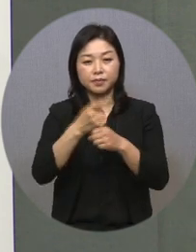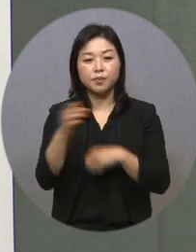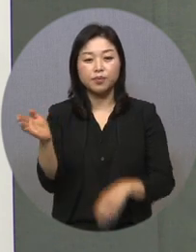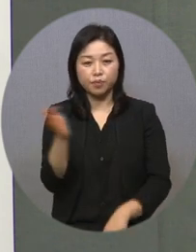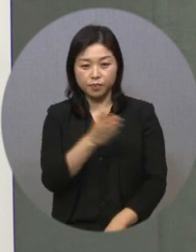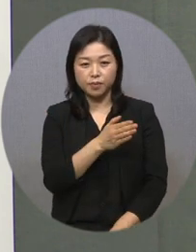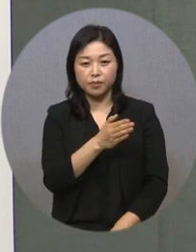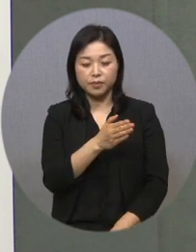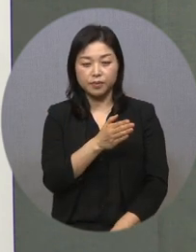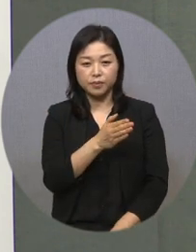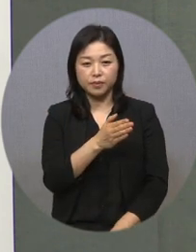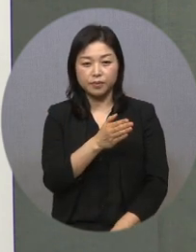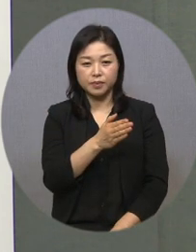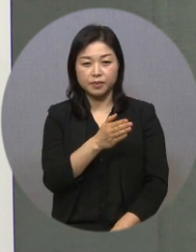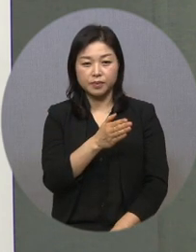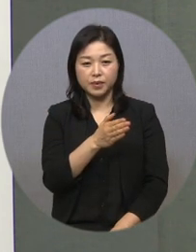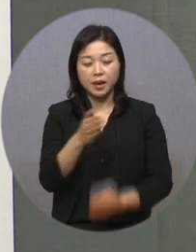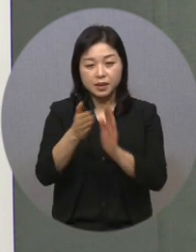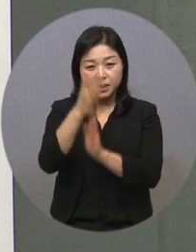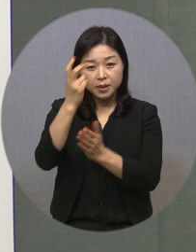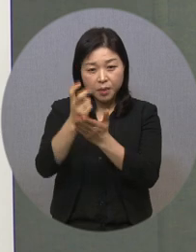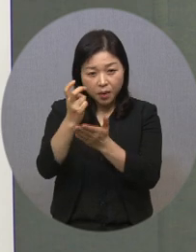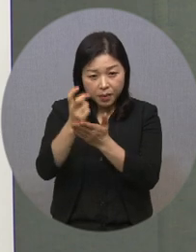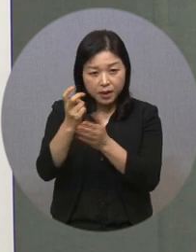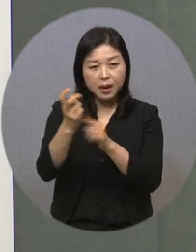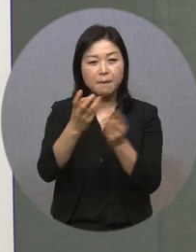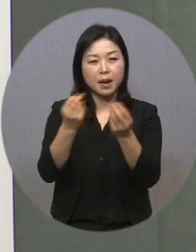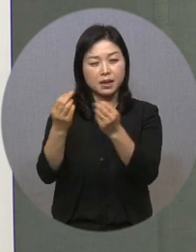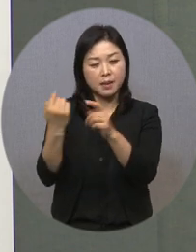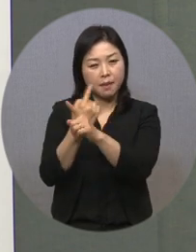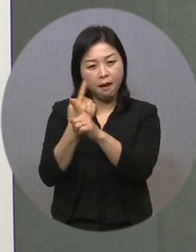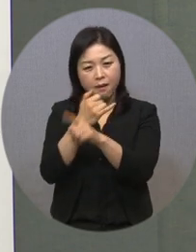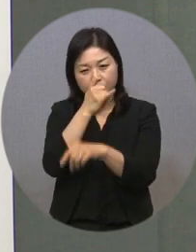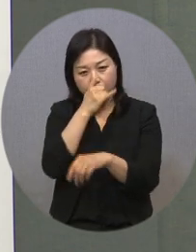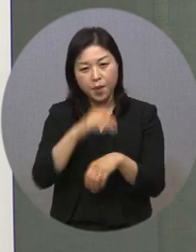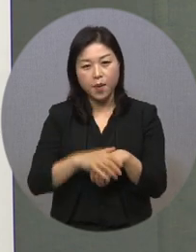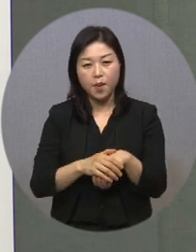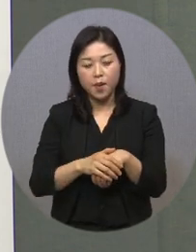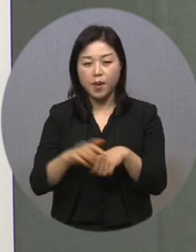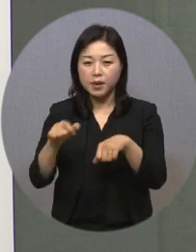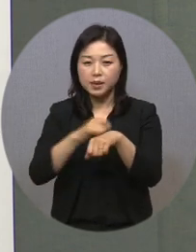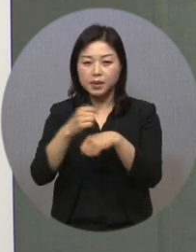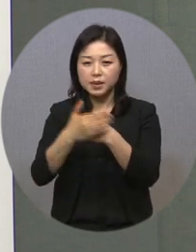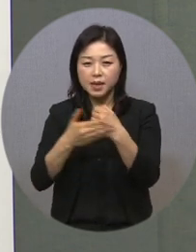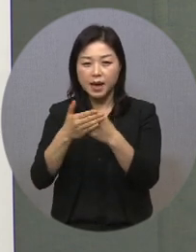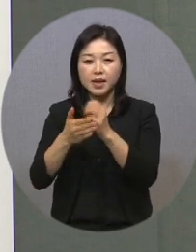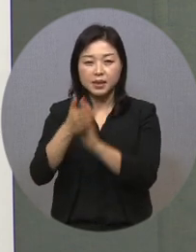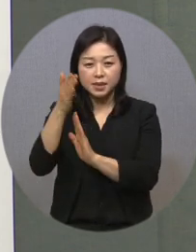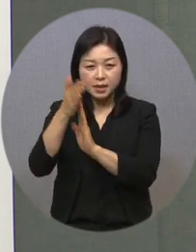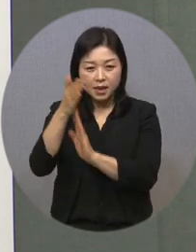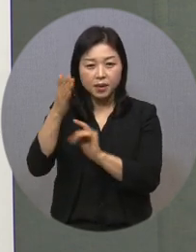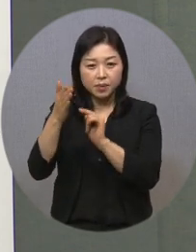이제 시 조례가 많이 변화가 되고 특별시가 되면은